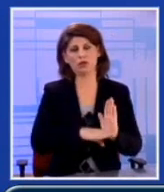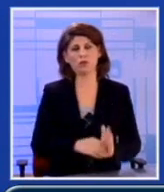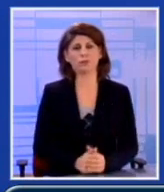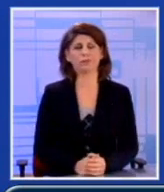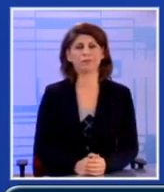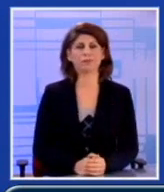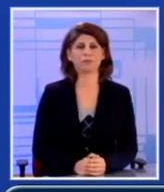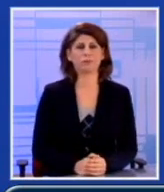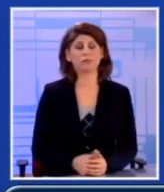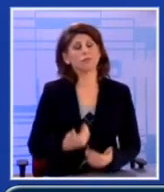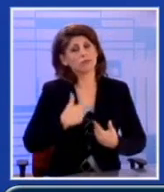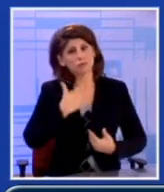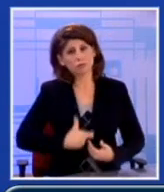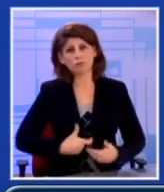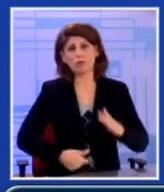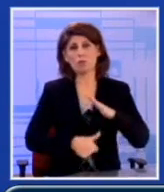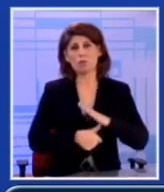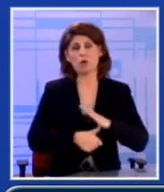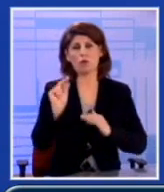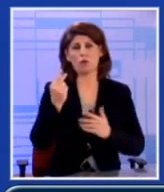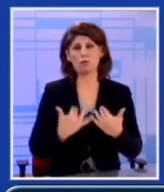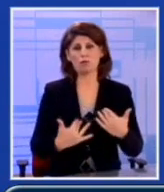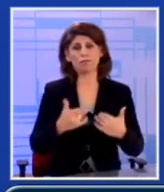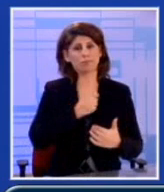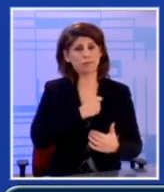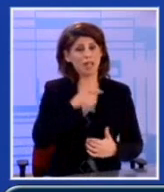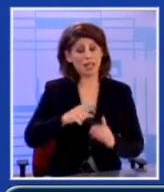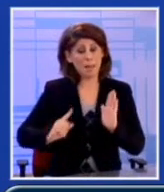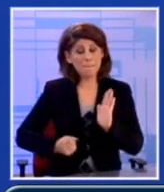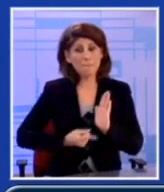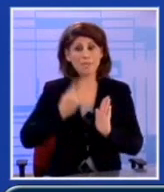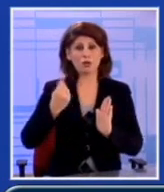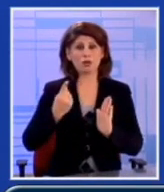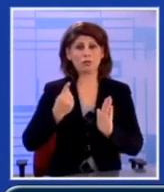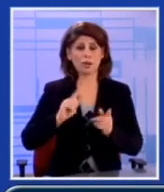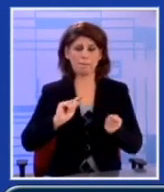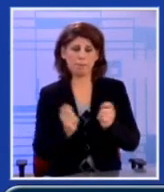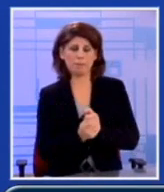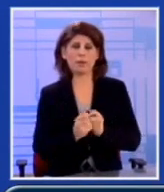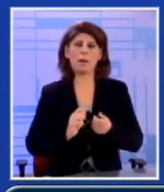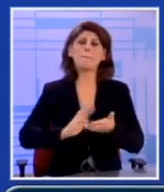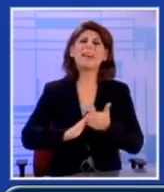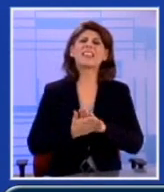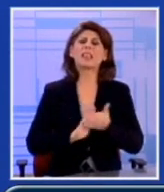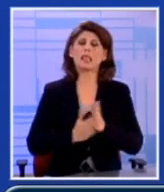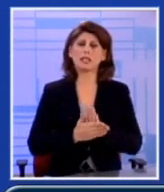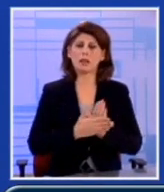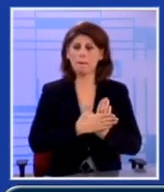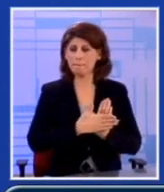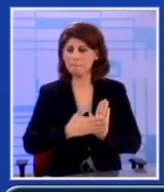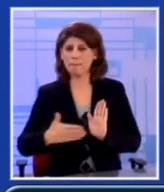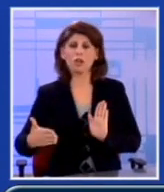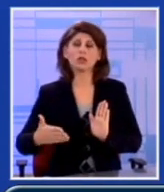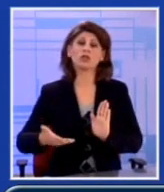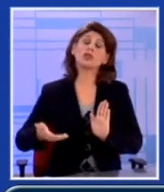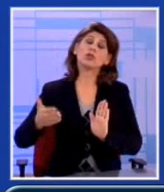Ως πρόεδρος της Βουλής έκρινα ότι αυτή η για πρώτη φορά μεταβολή της πρακτικής που είχε σημειωθεί σε